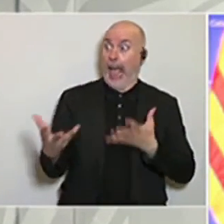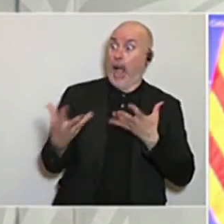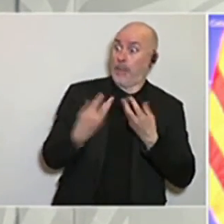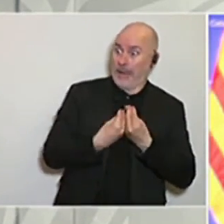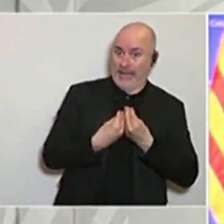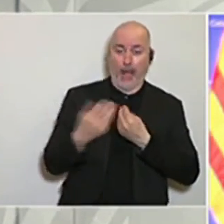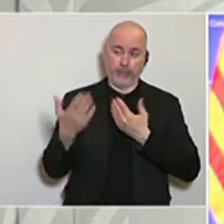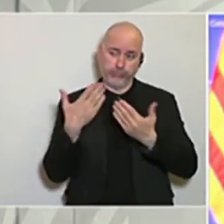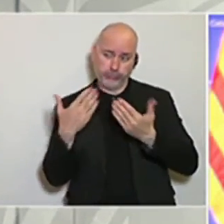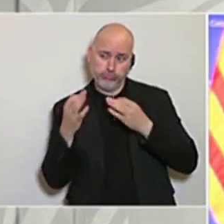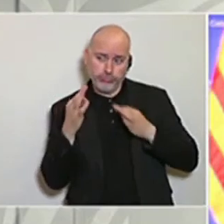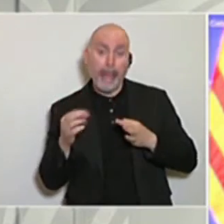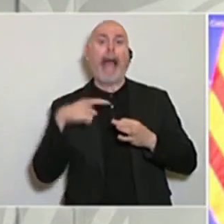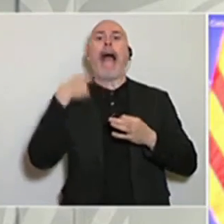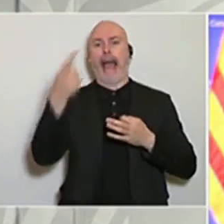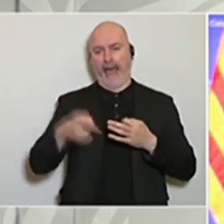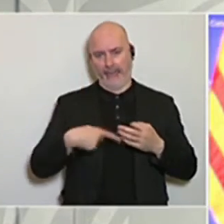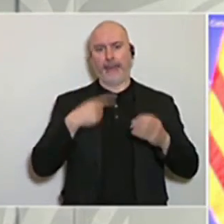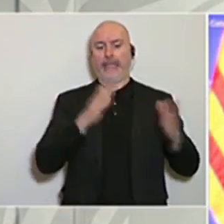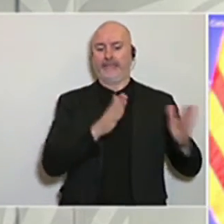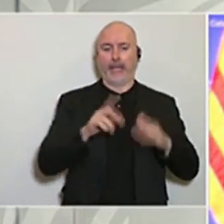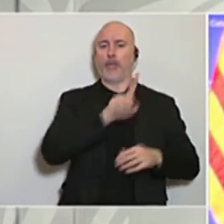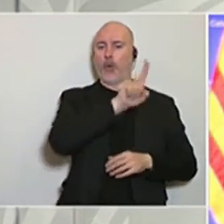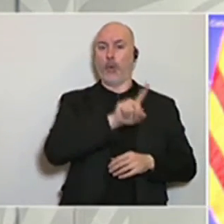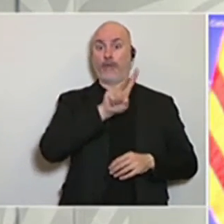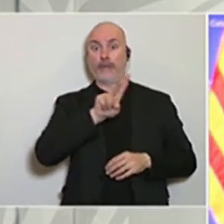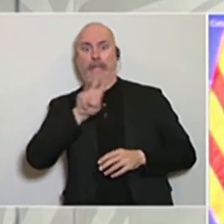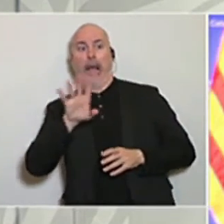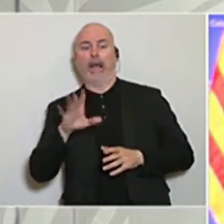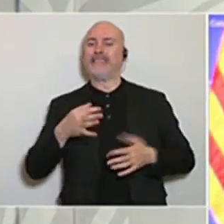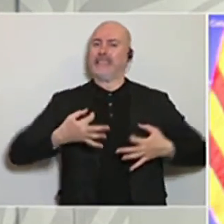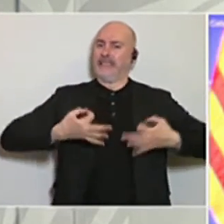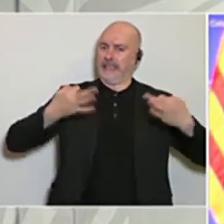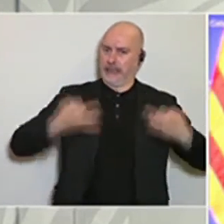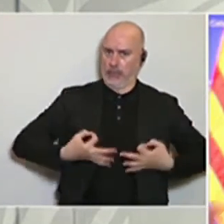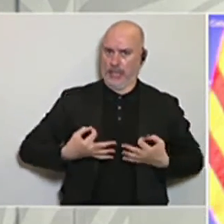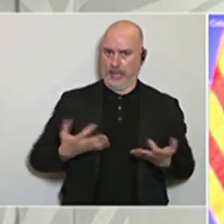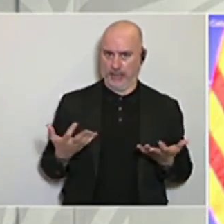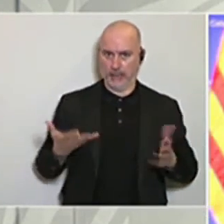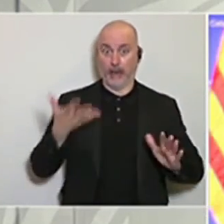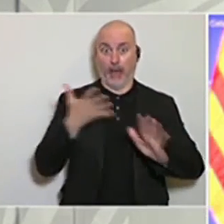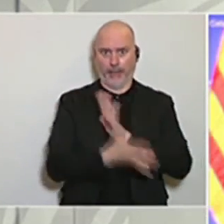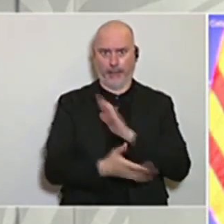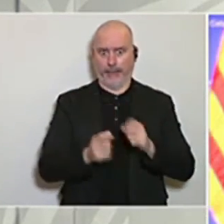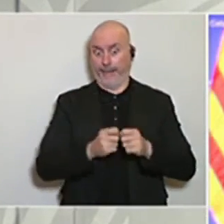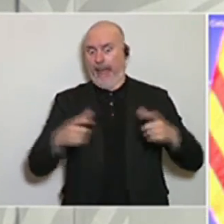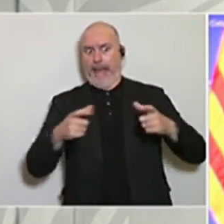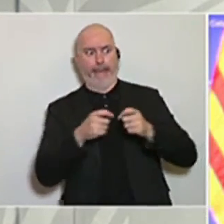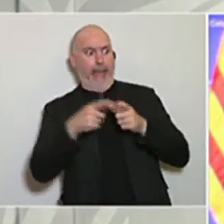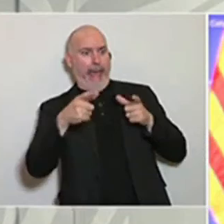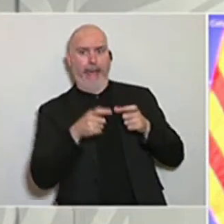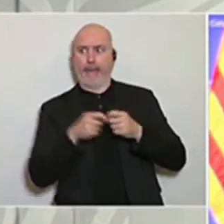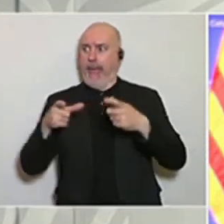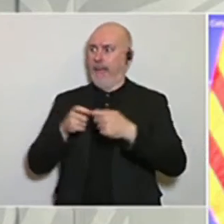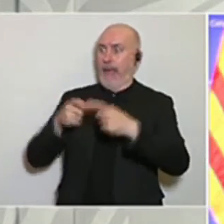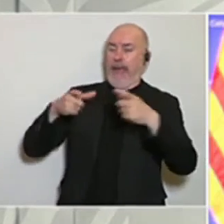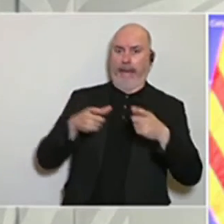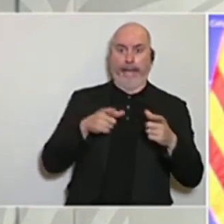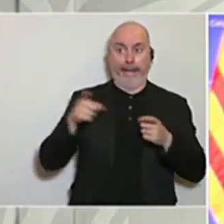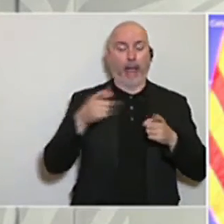aquesta desescalada de manera segura, per tal d'evitar aquests increments o aquests